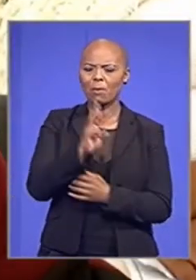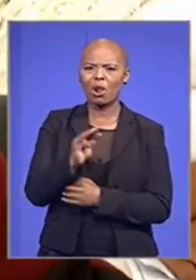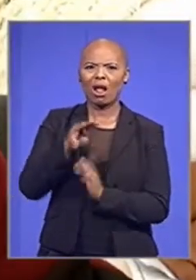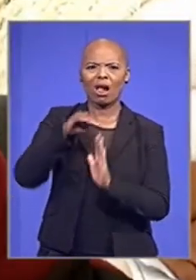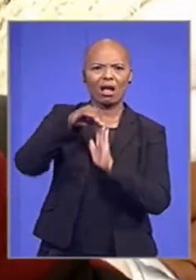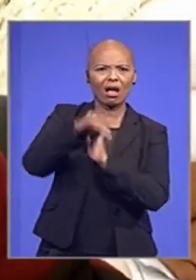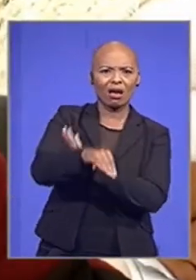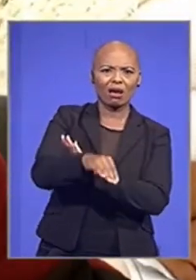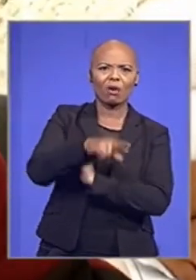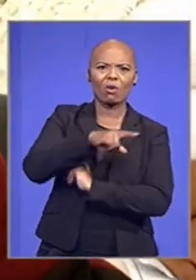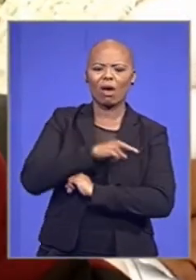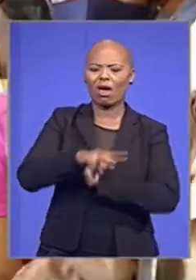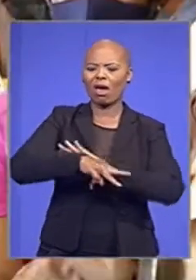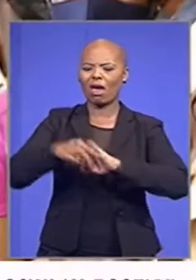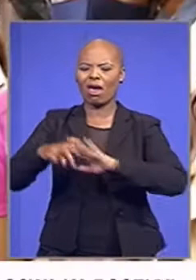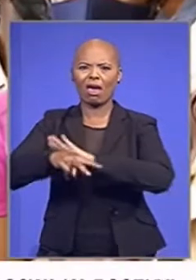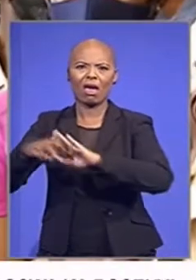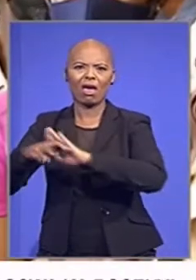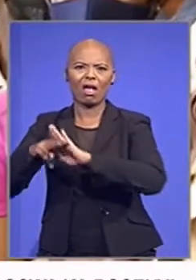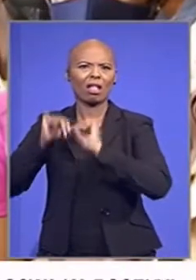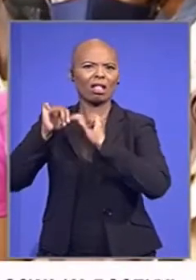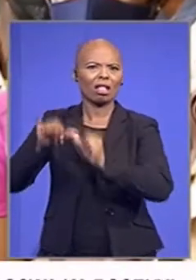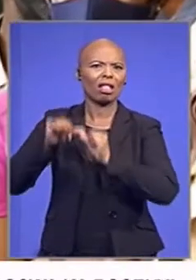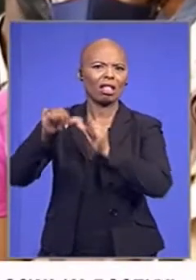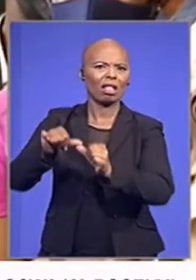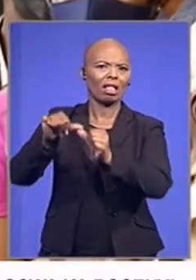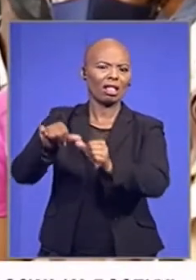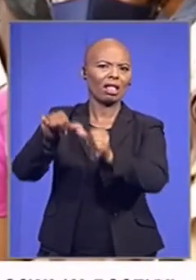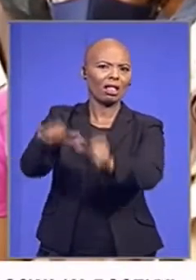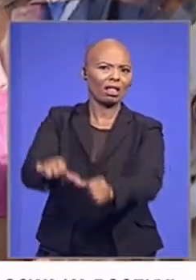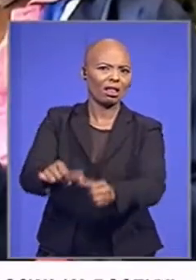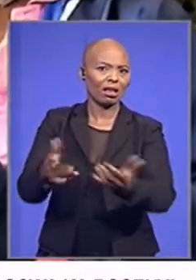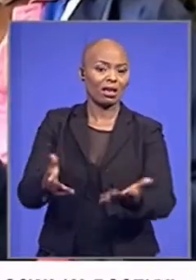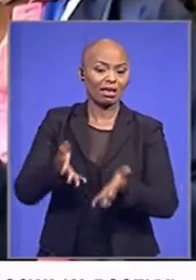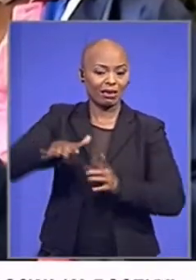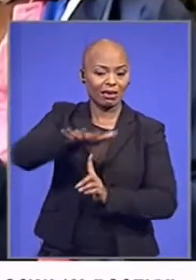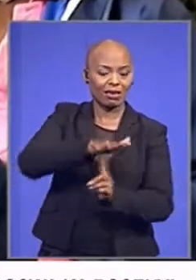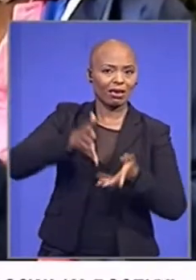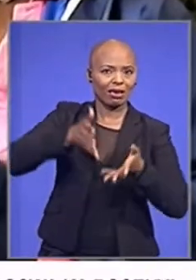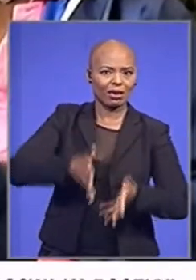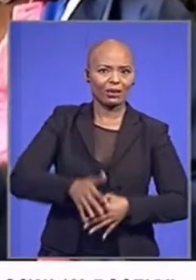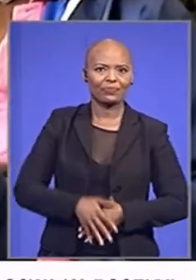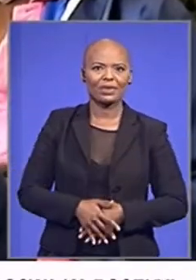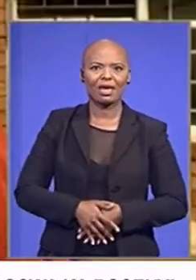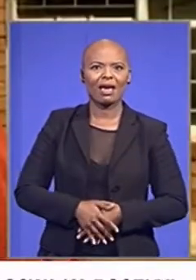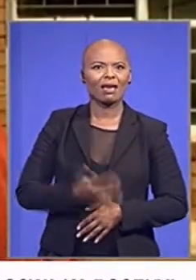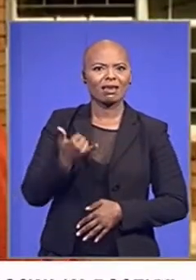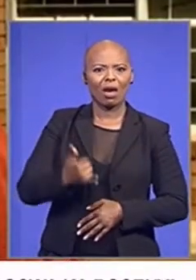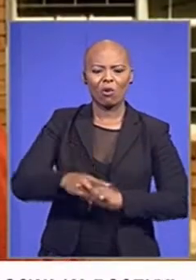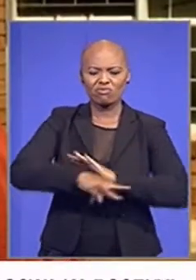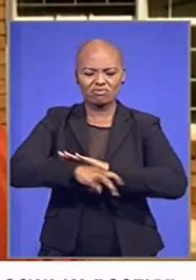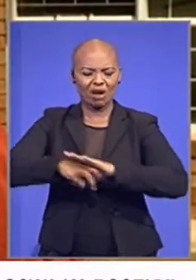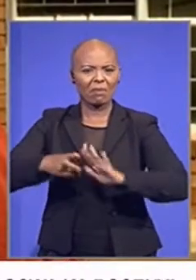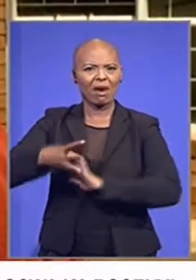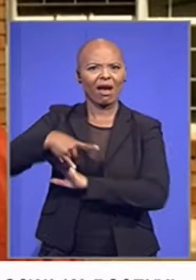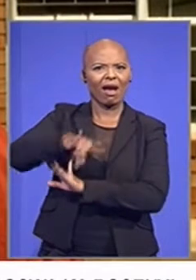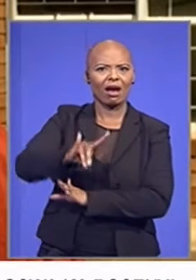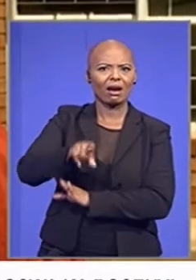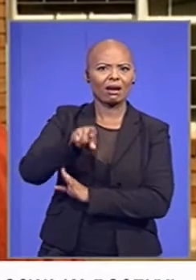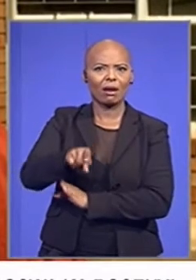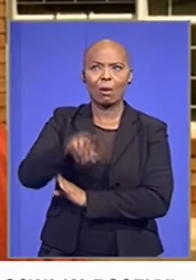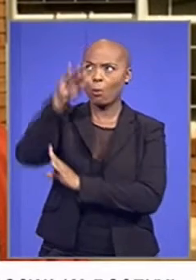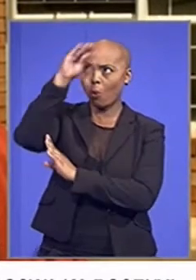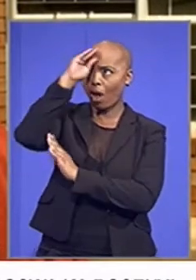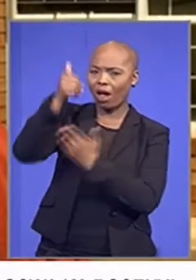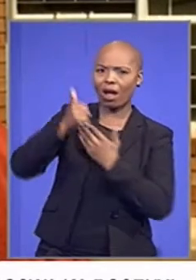tsa diranta ka lebaka la boshodu ba mehlape bo jeleng setsi. Ke lahlehetswe ke diphoofolo, maponesa a tsangang sebeletsa hantle. Diphoofolo tseo